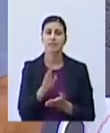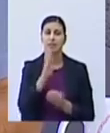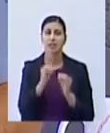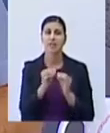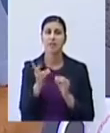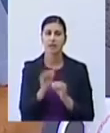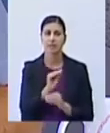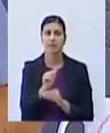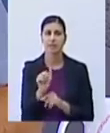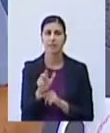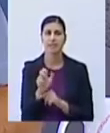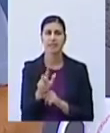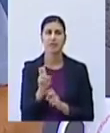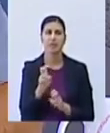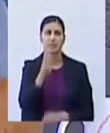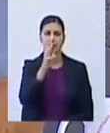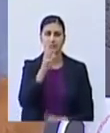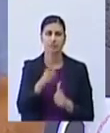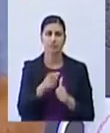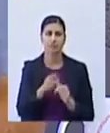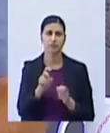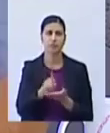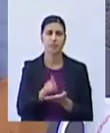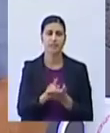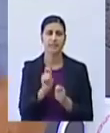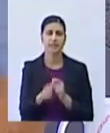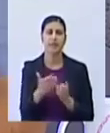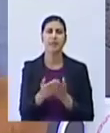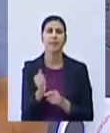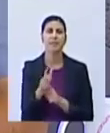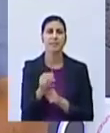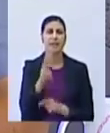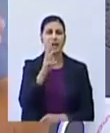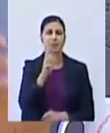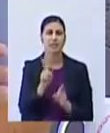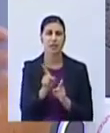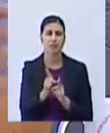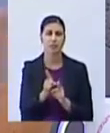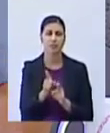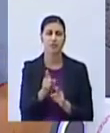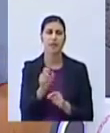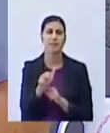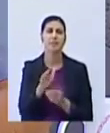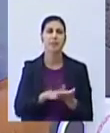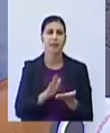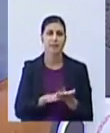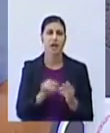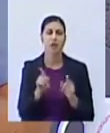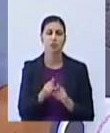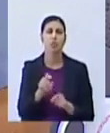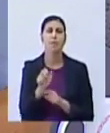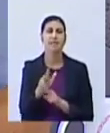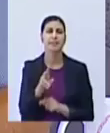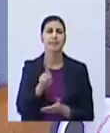mara daemateba metsamete pensia, romelis ekhla tu arsebobs tva metsamete khelpasi, tu arsebobs ragats ik metsamete premia kho sheleba ikos